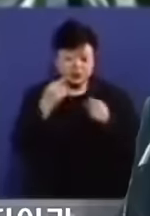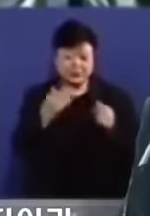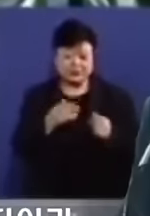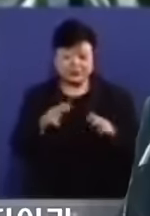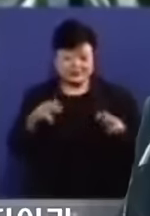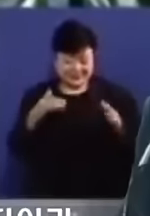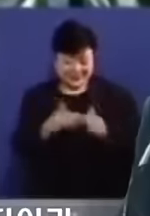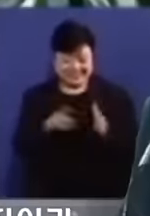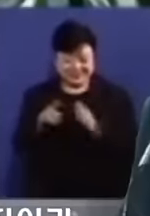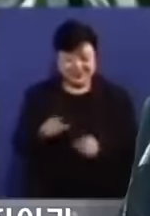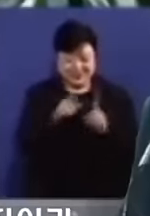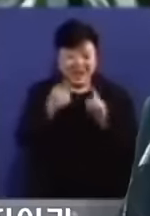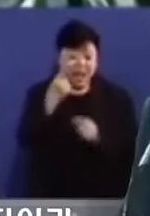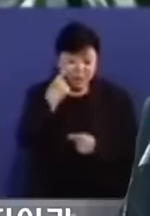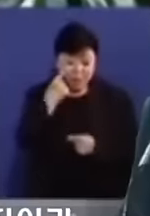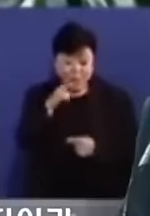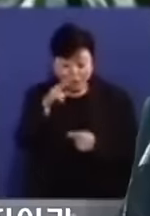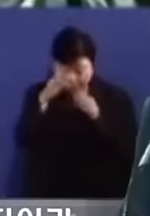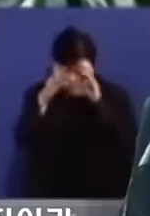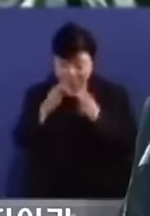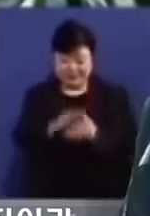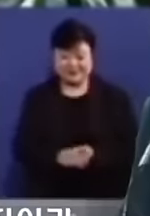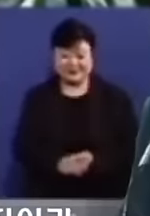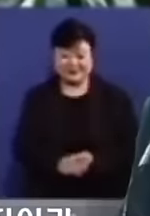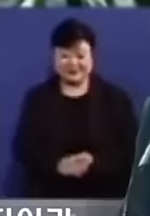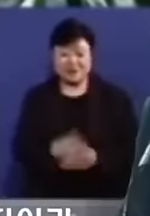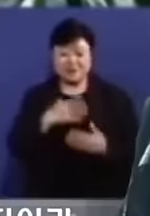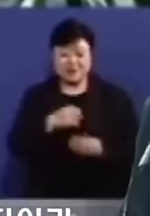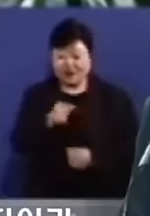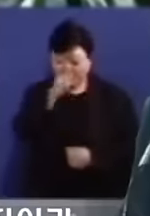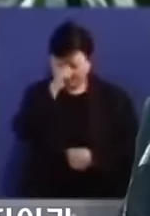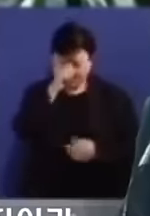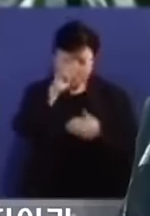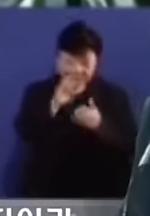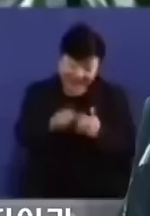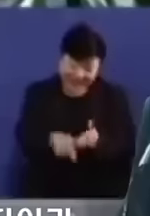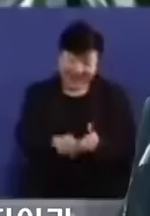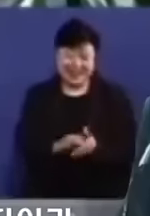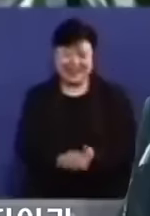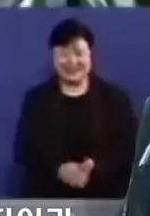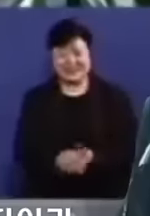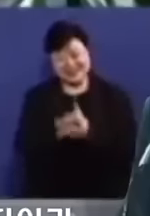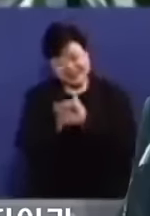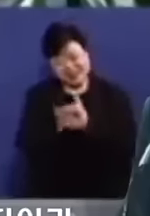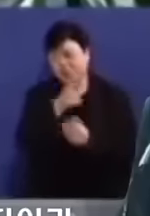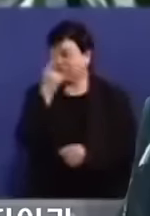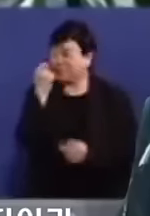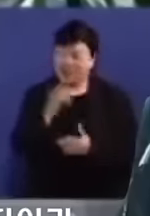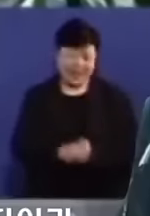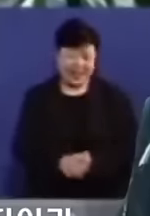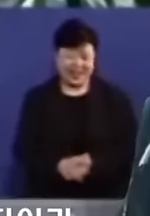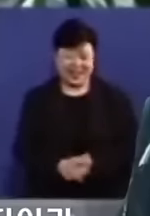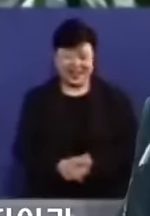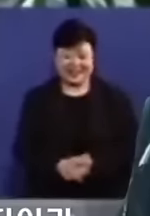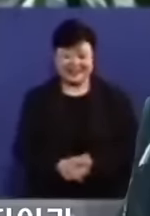지금까지 신앙생활을 해오면서 돌아보면 내가 평안하고 좋을 때는 별로 기도 안 했어요.